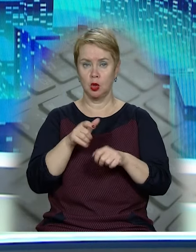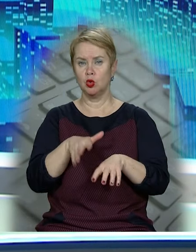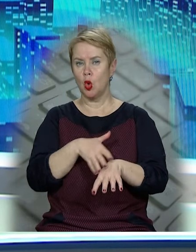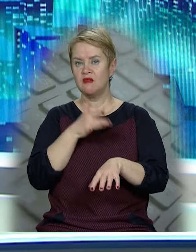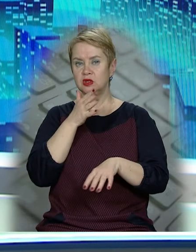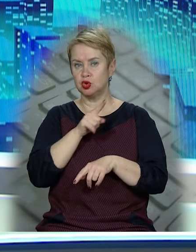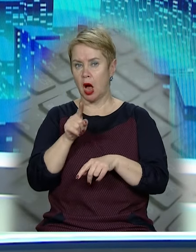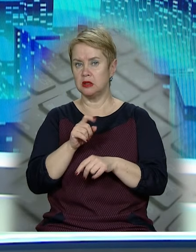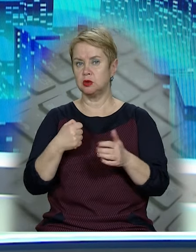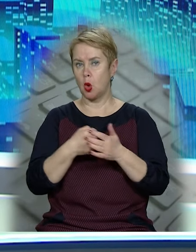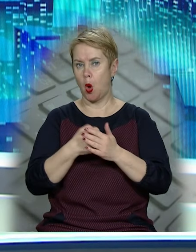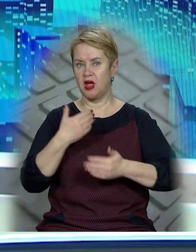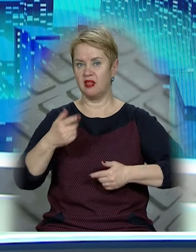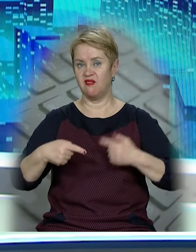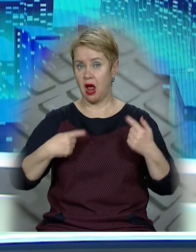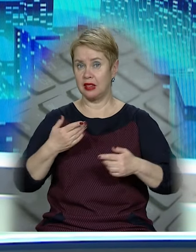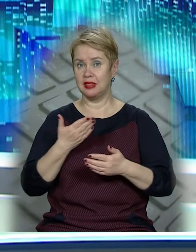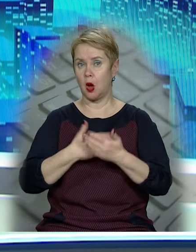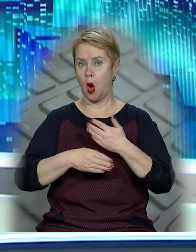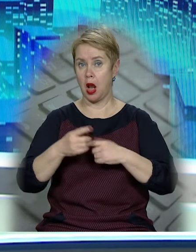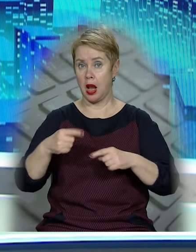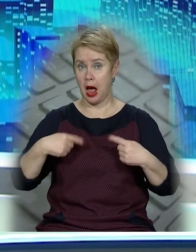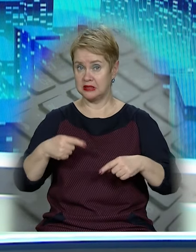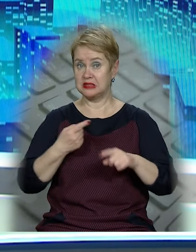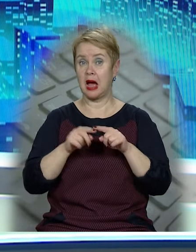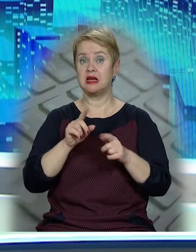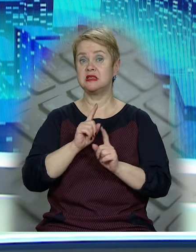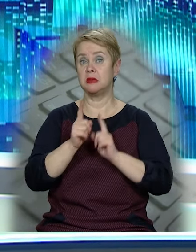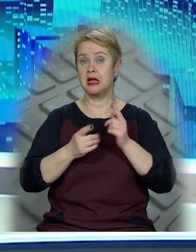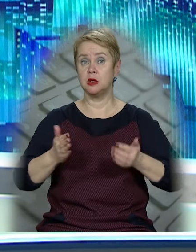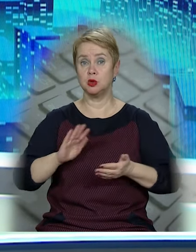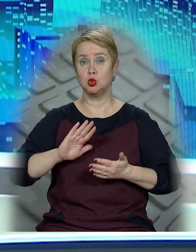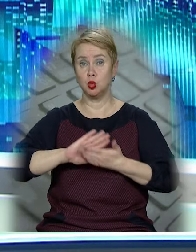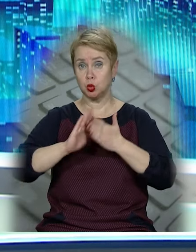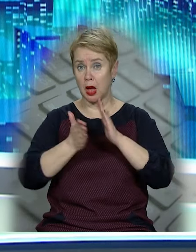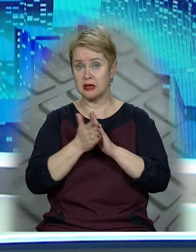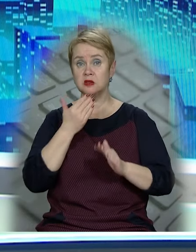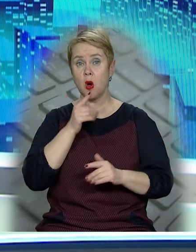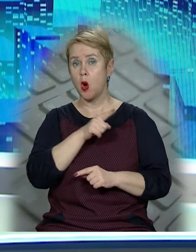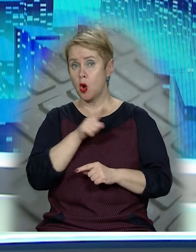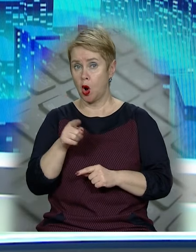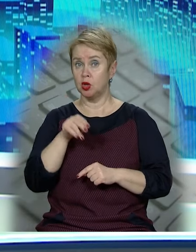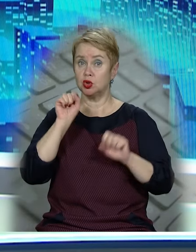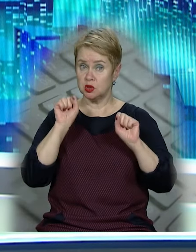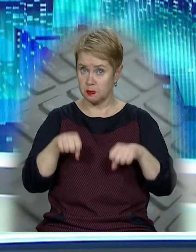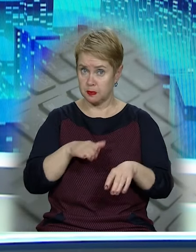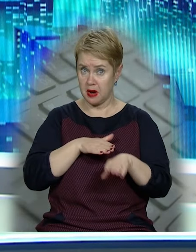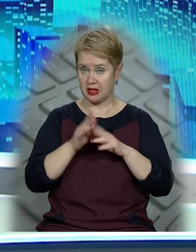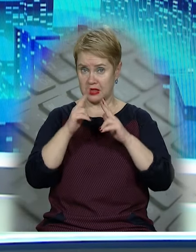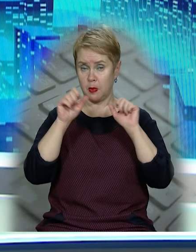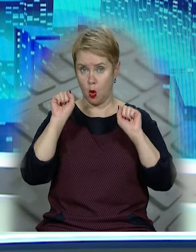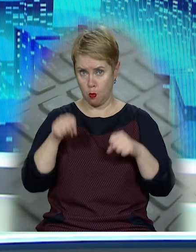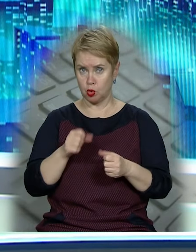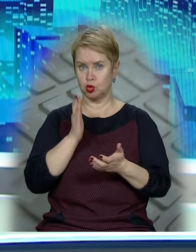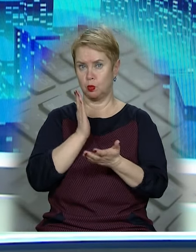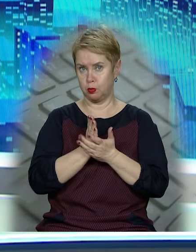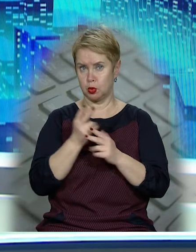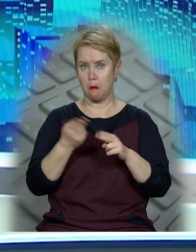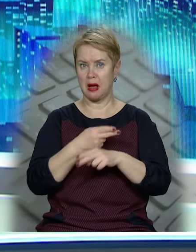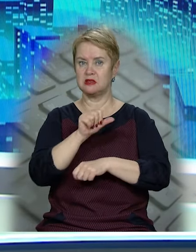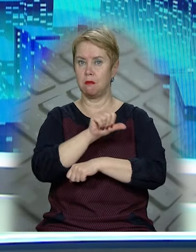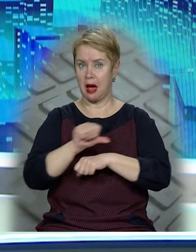довгий час прикута до інвалідного візка. Тож, як змінилася ситуація за останні роки та чи справді Дніпро може бути